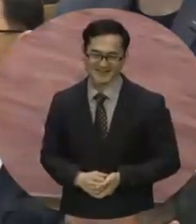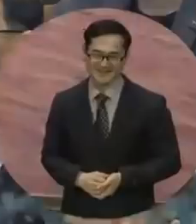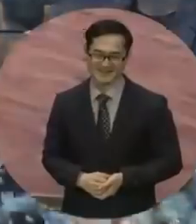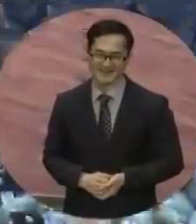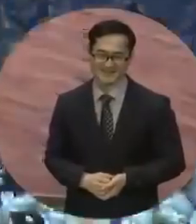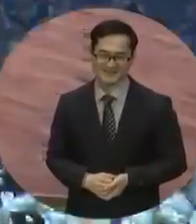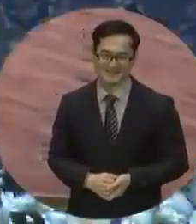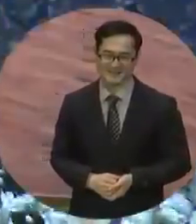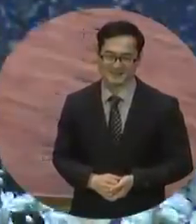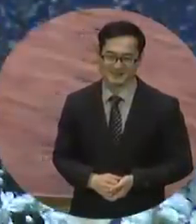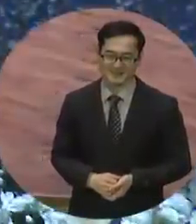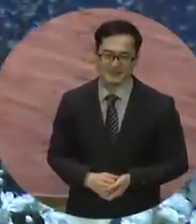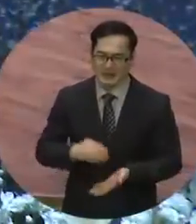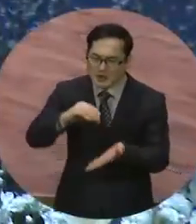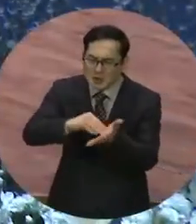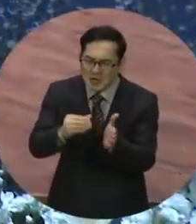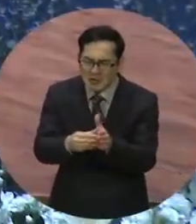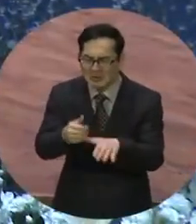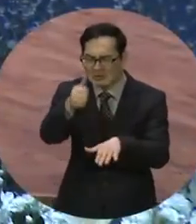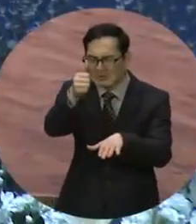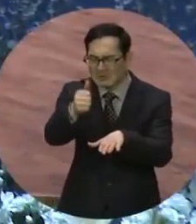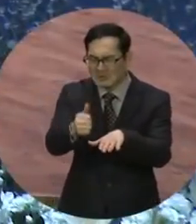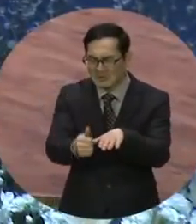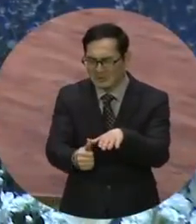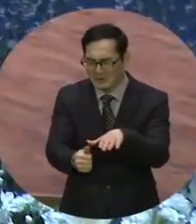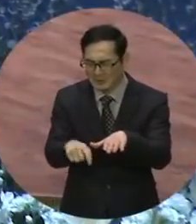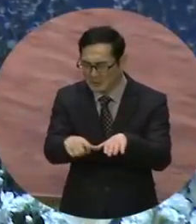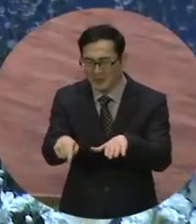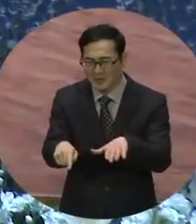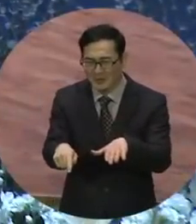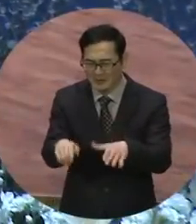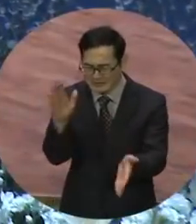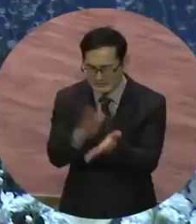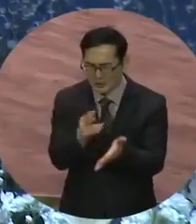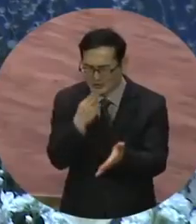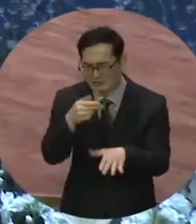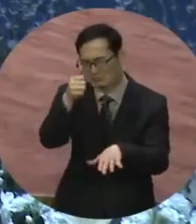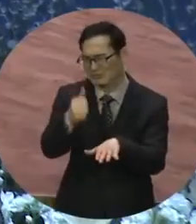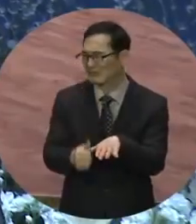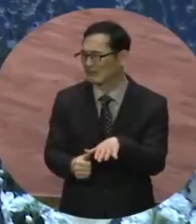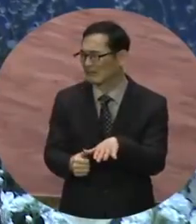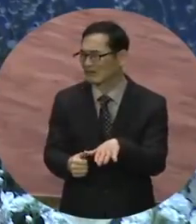온탕에만 쭉 앉아 나온 사람 이해가 안 돼. 얼마나 답답하겠어.